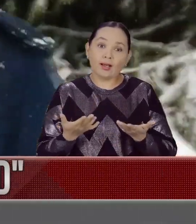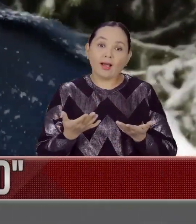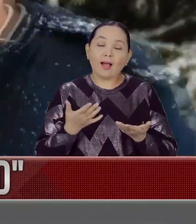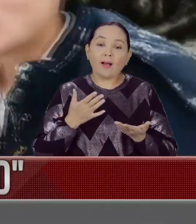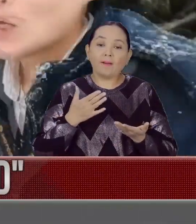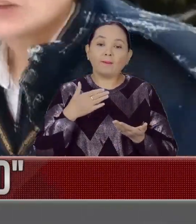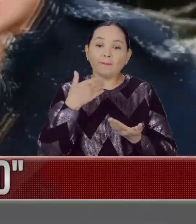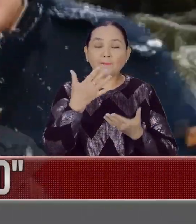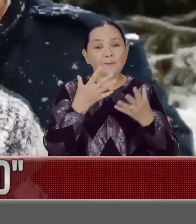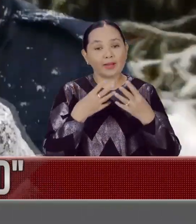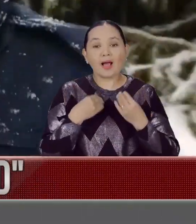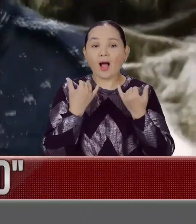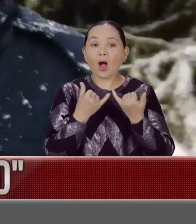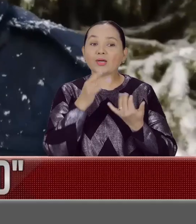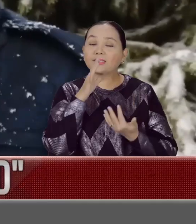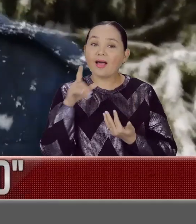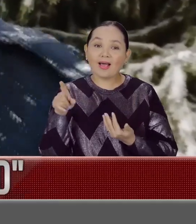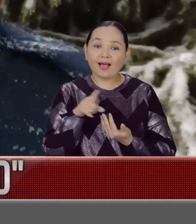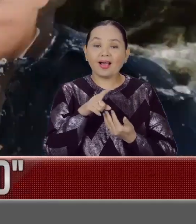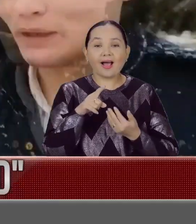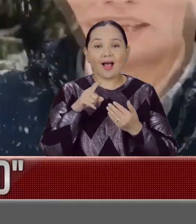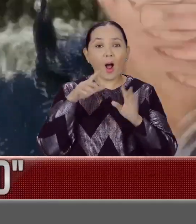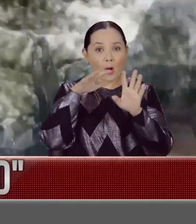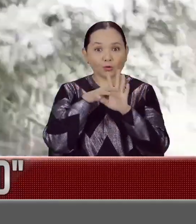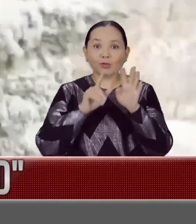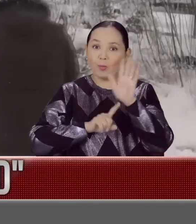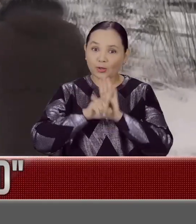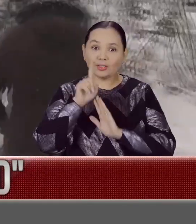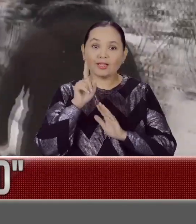Gazlar bilan hozir ayni biz hujumga o'tishimiz payti.